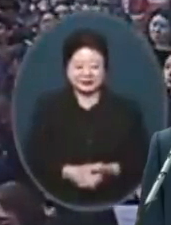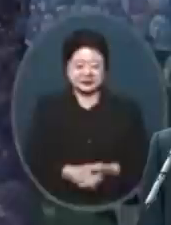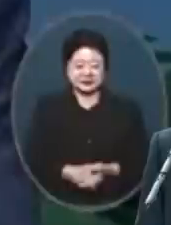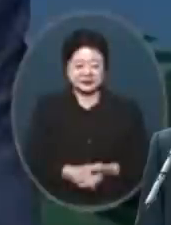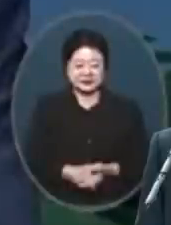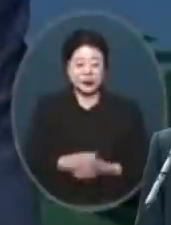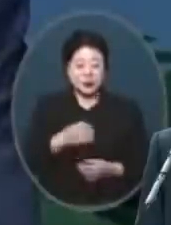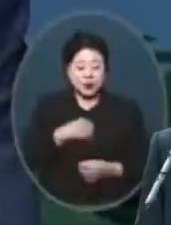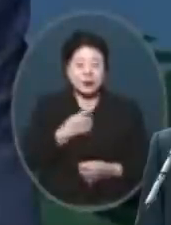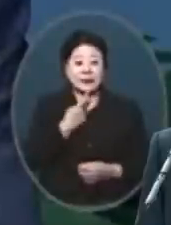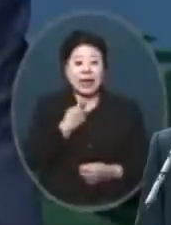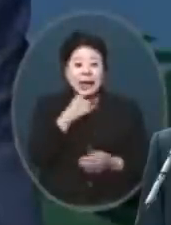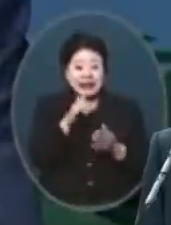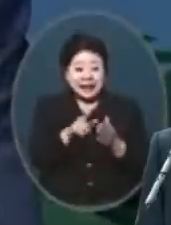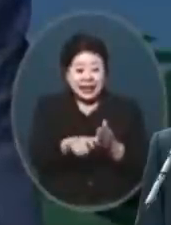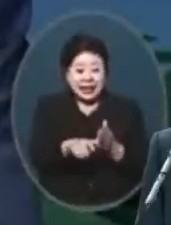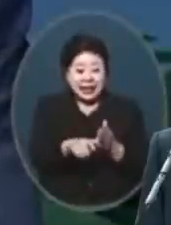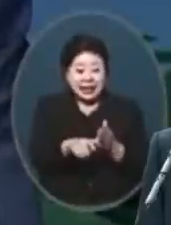위험을 당하니까